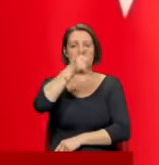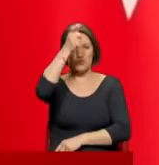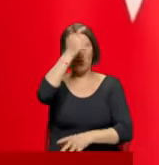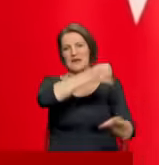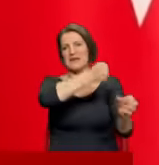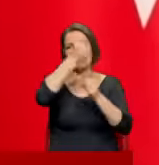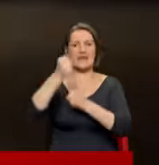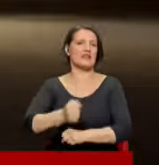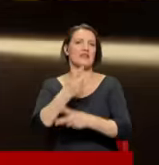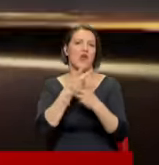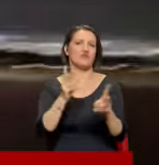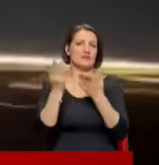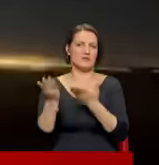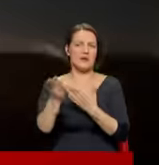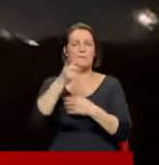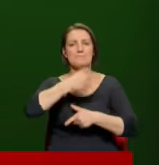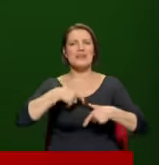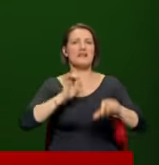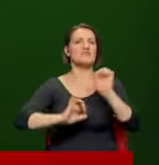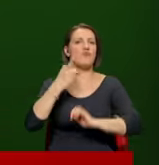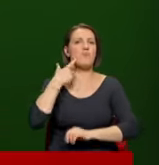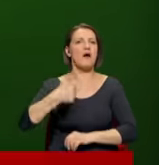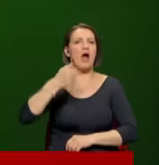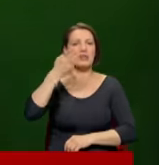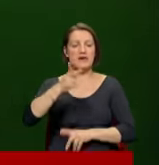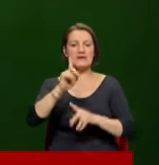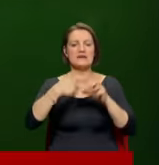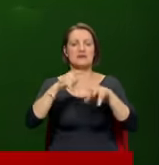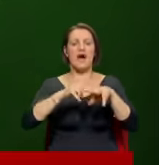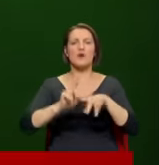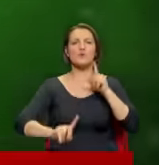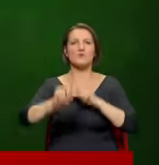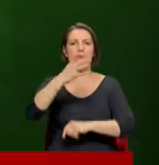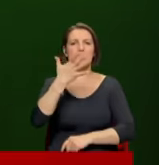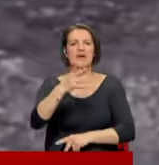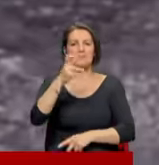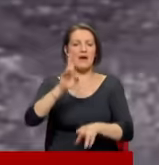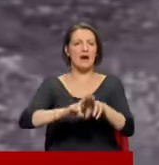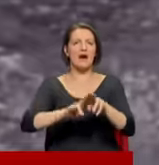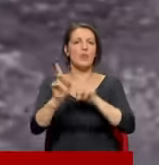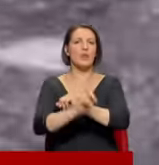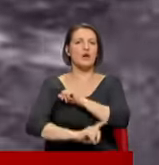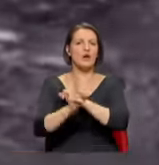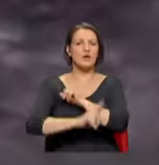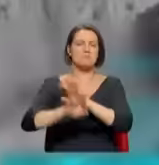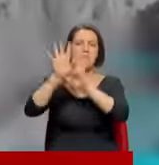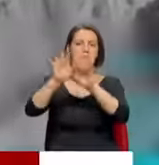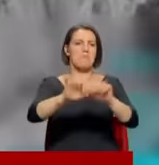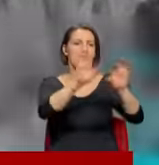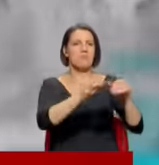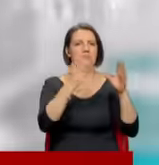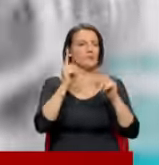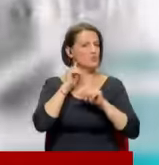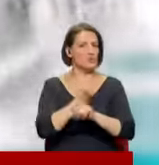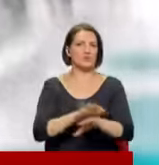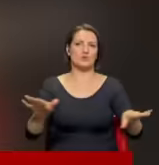Türkiye'ye getirildiğini açıkladı. Milli Savunma Bakanlığı da Irak'ın kuzeyinde 5 PKK'lı teröristin etkisiz hale getirildiğini